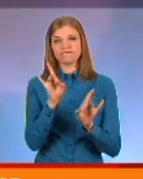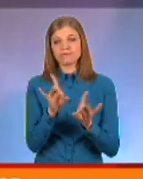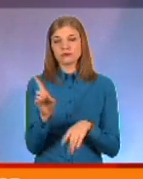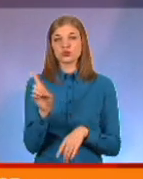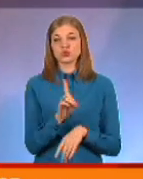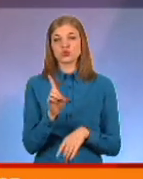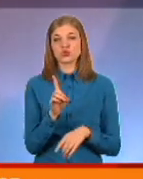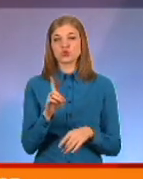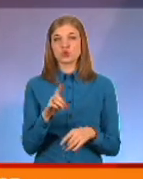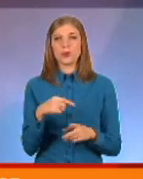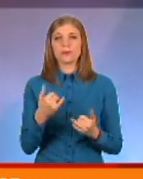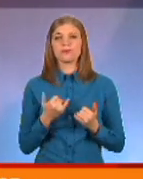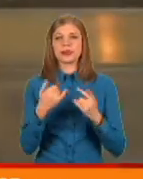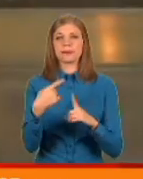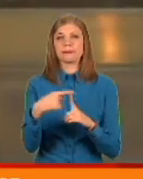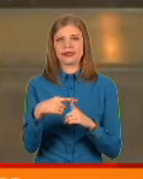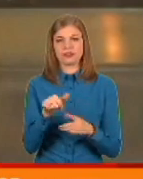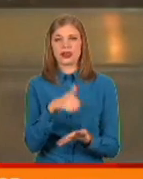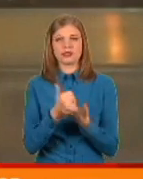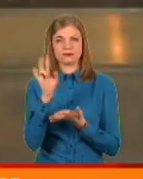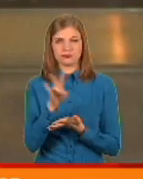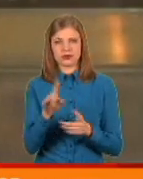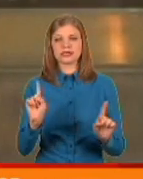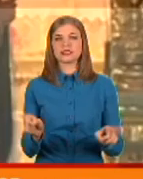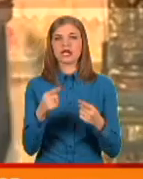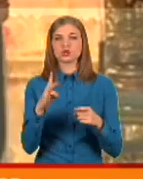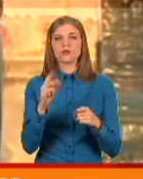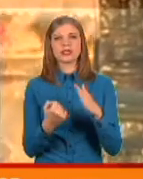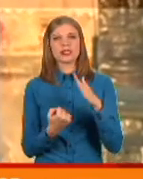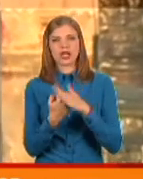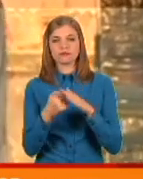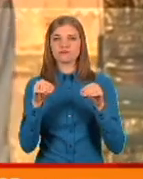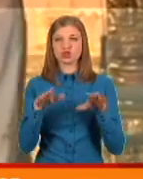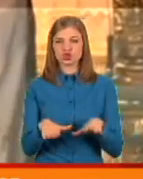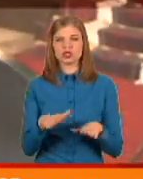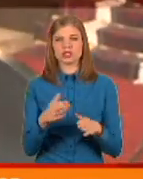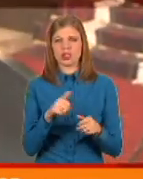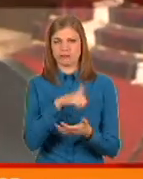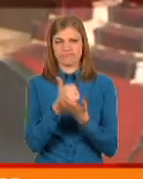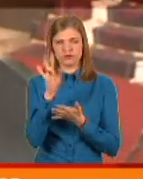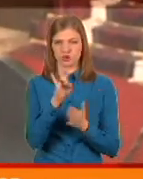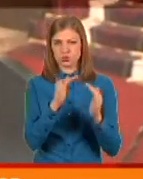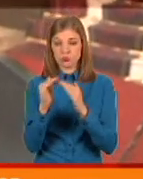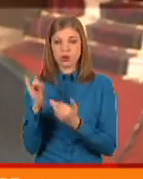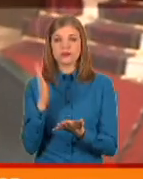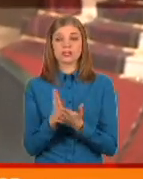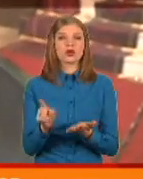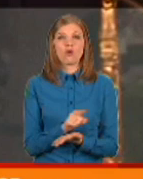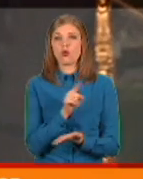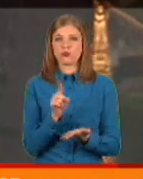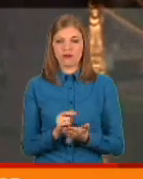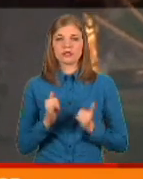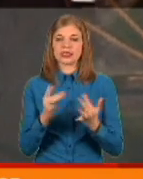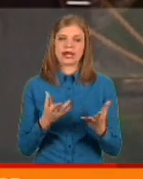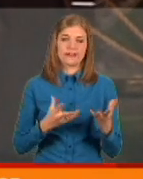пояснив, що привілеї Вселенського патріархату засновані на рішеннях і канонах Вселенських соборів і є обов'язковими